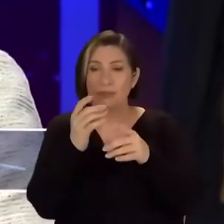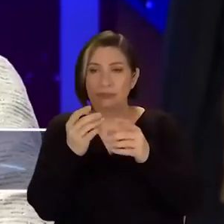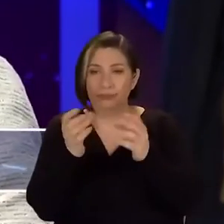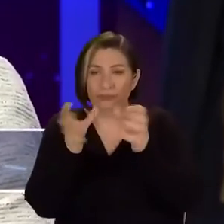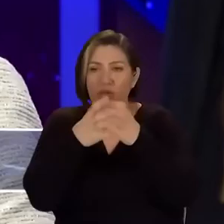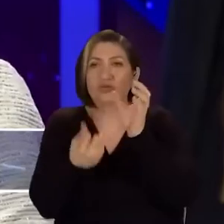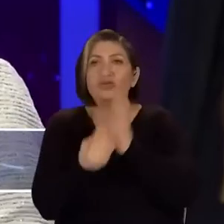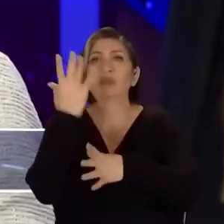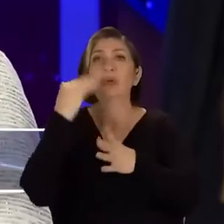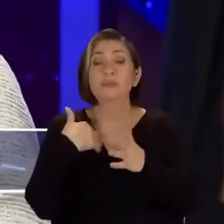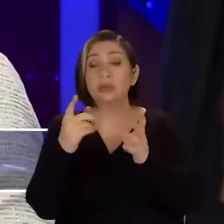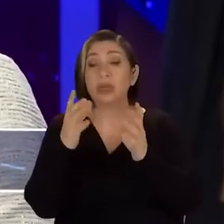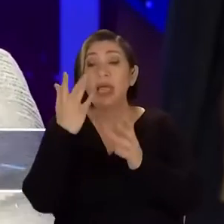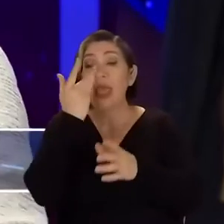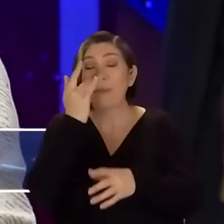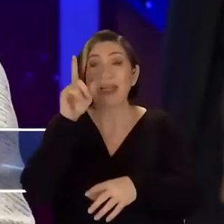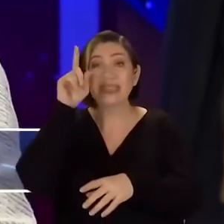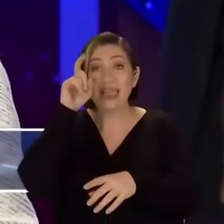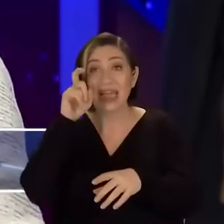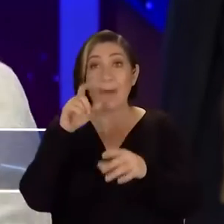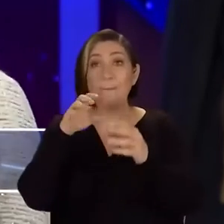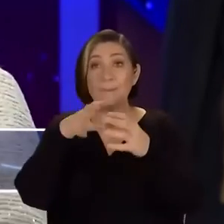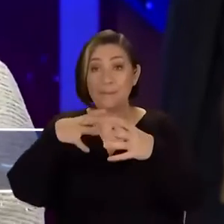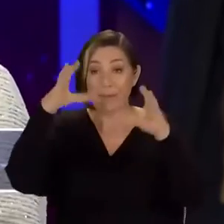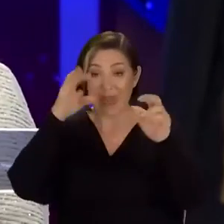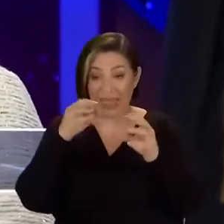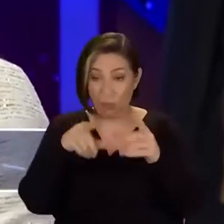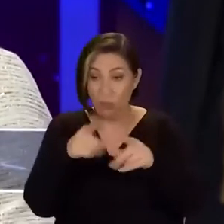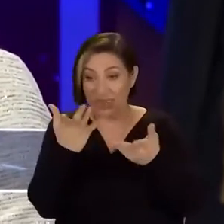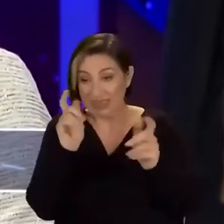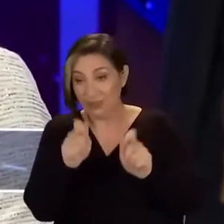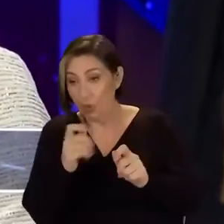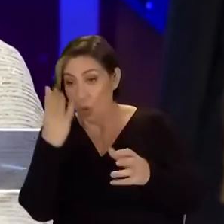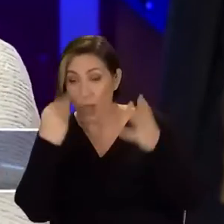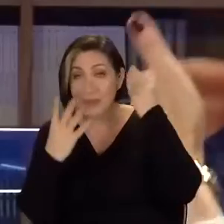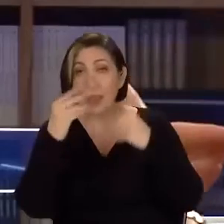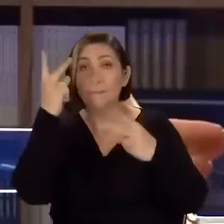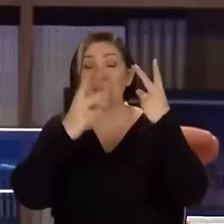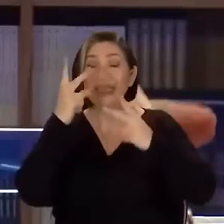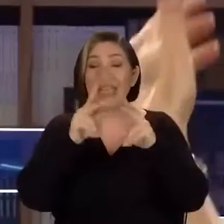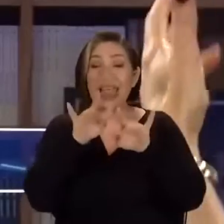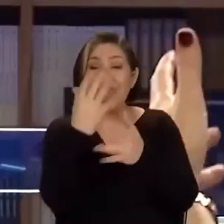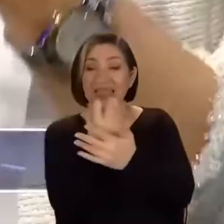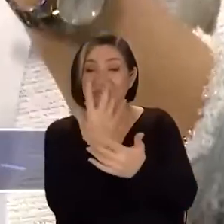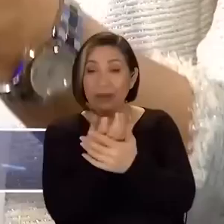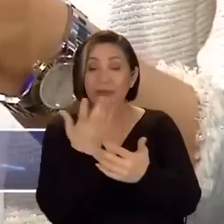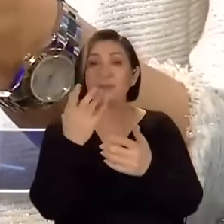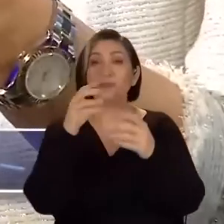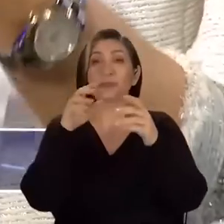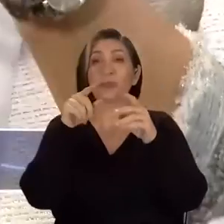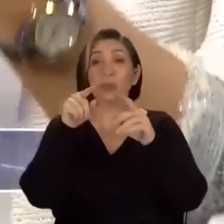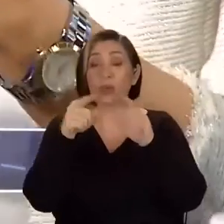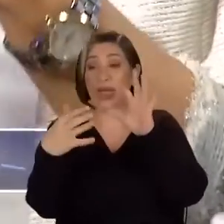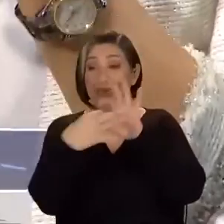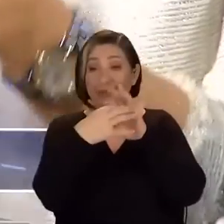çıkmadı. Biz zaten blockchain'den önce yapay zeka ve makine öğrenmesi konuşuyorduk ya. Bir takım yazılımlar, sistemler ve blockchain'e